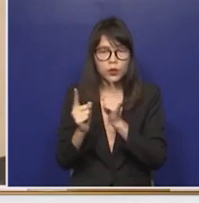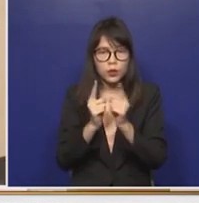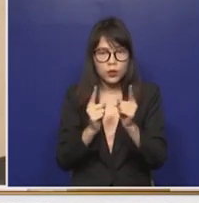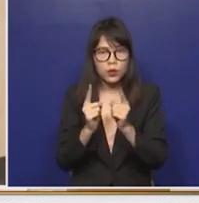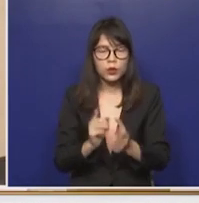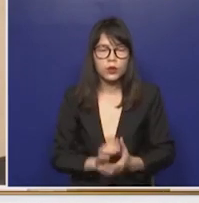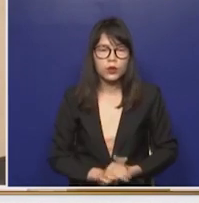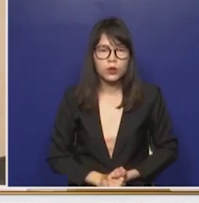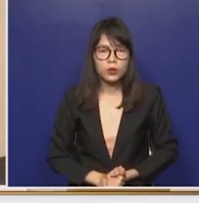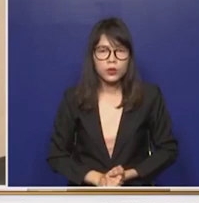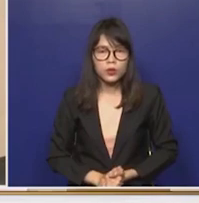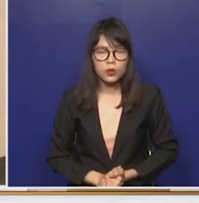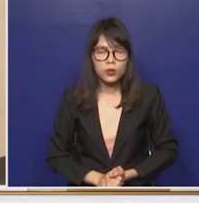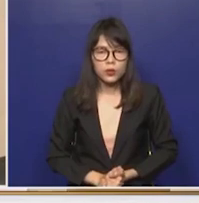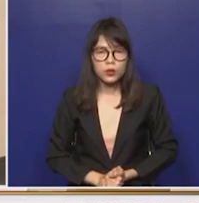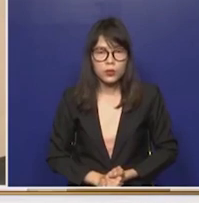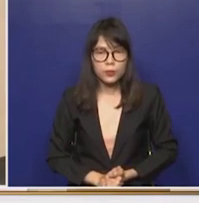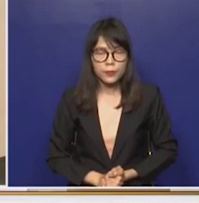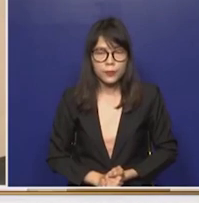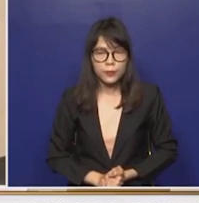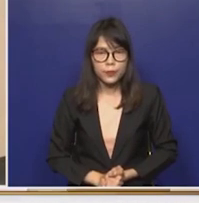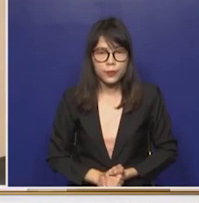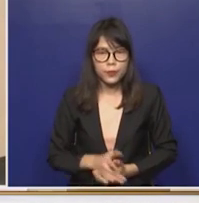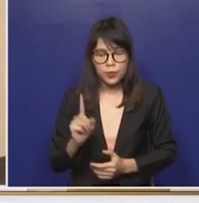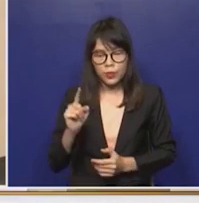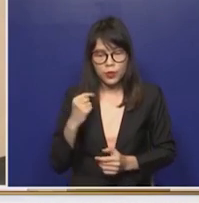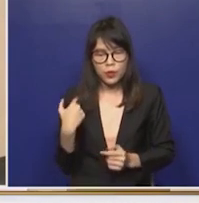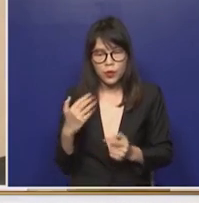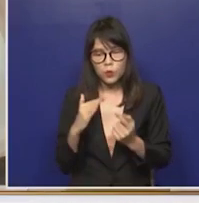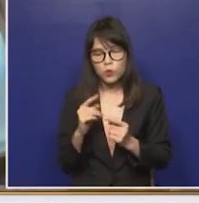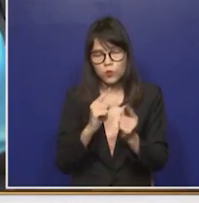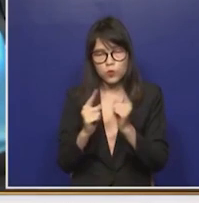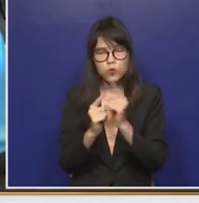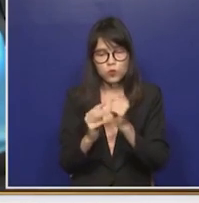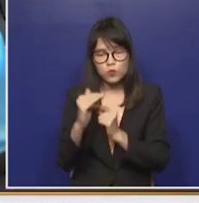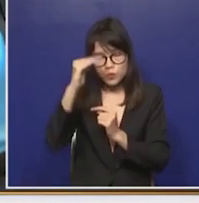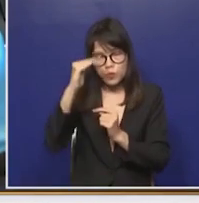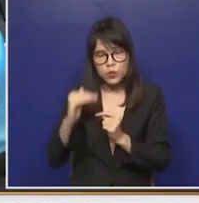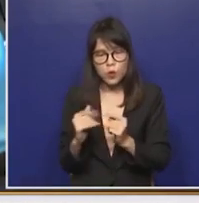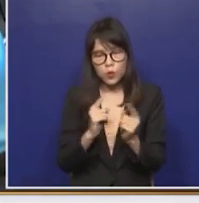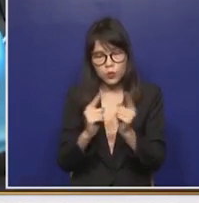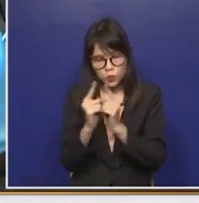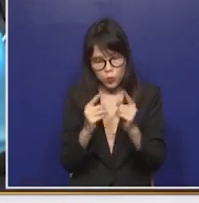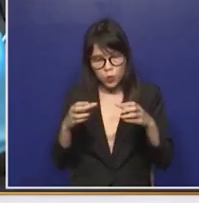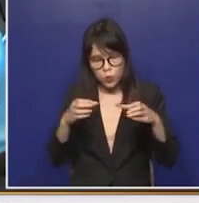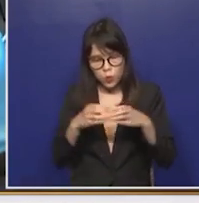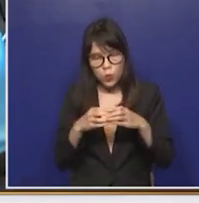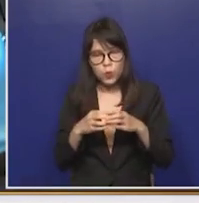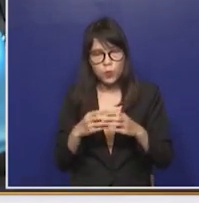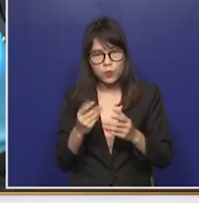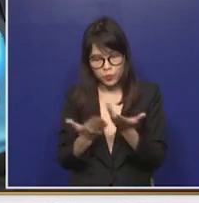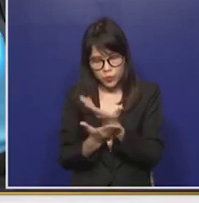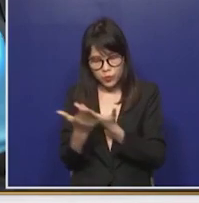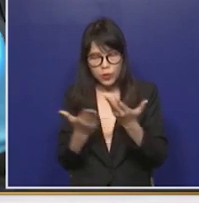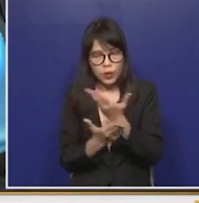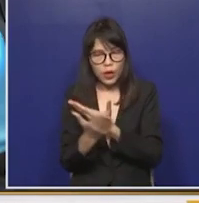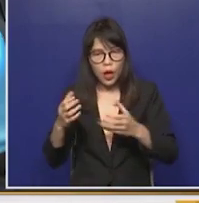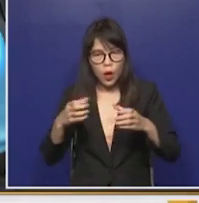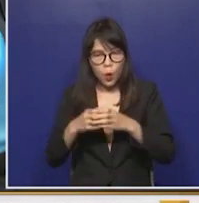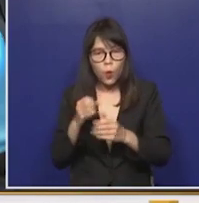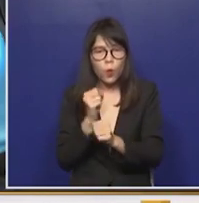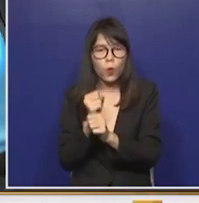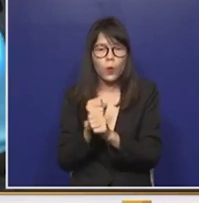านสมพงศ์ก็บอกว่าพี่เราก็เรียกพี่เรียกน้องกันนะครับพี่ผมจะเอาไปหารือกับคณะก็ออกมาว่